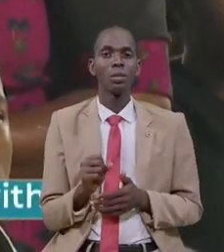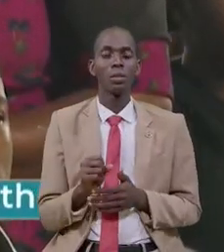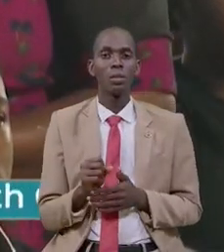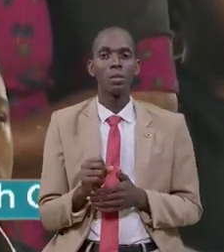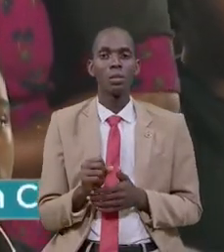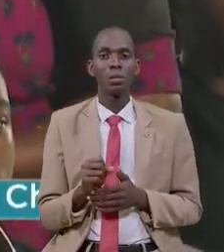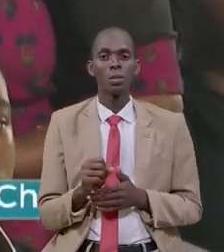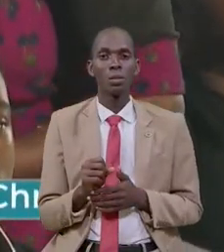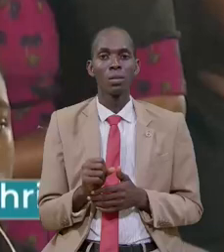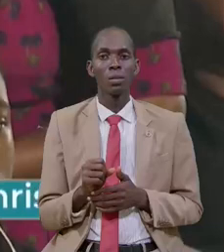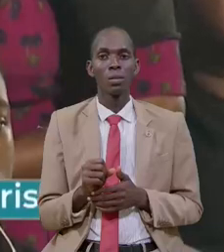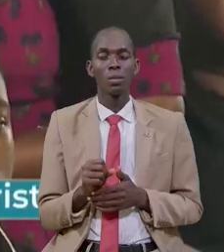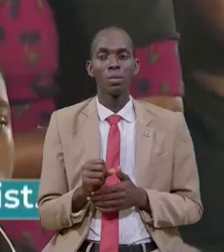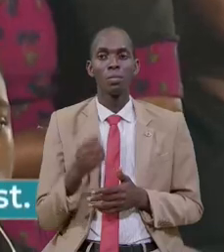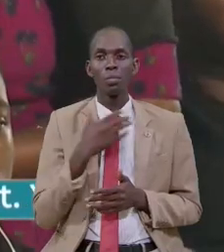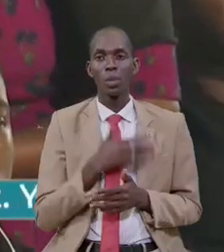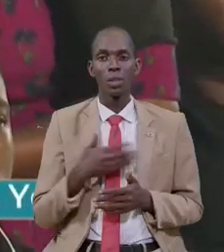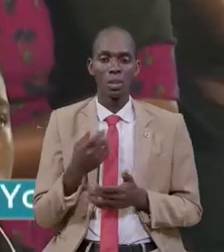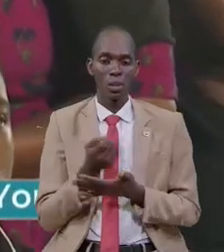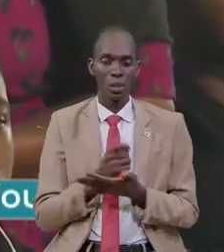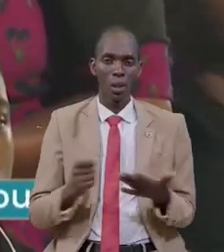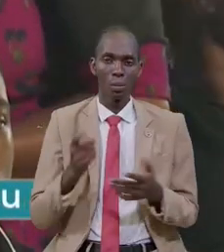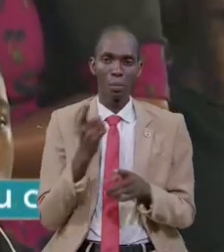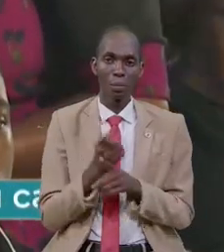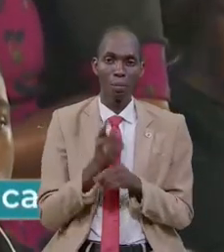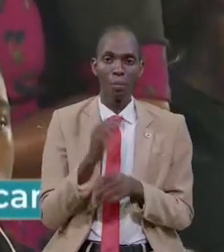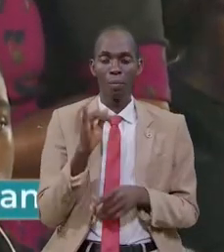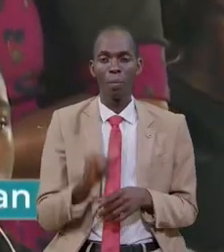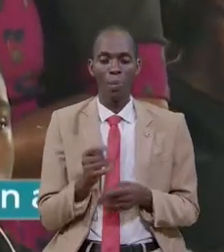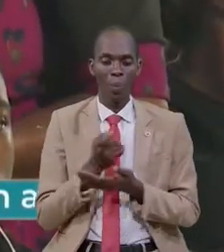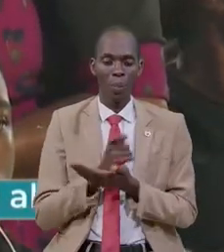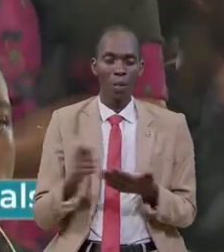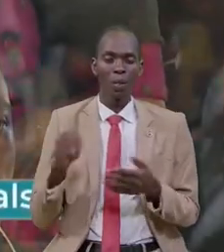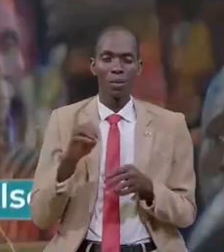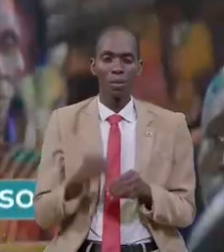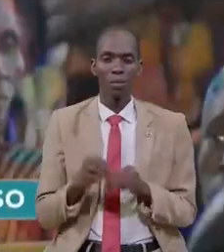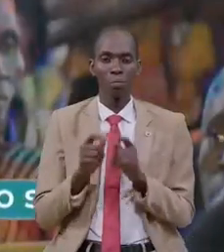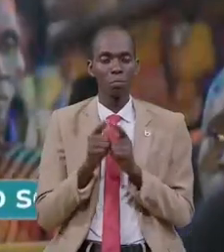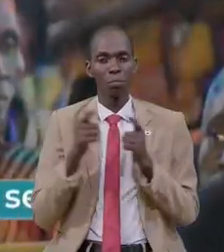Donc, chers conseillers, écrivez clairement et lisiblement.